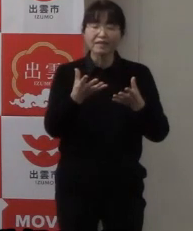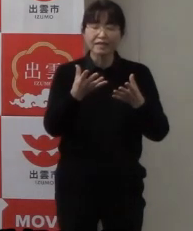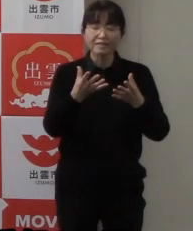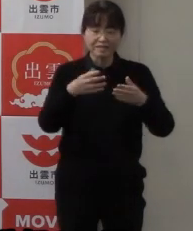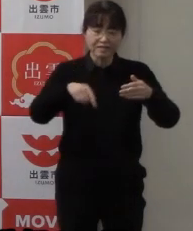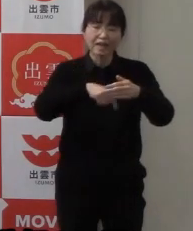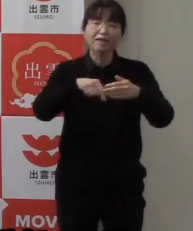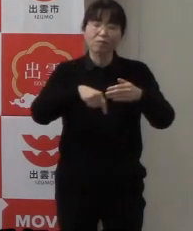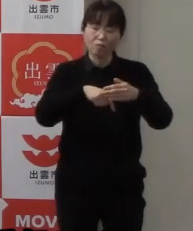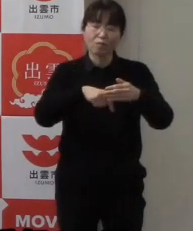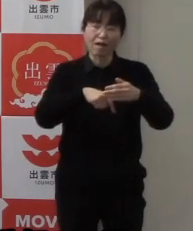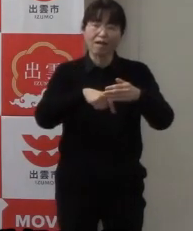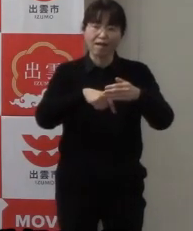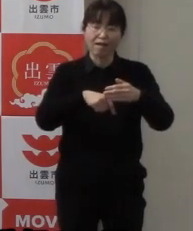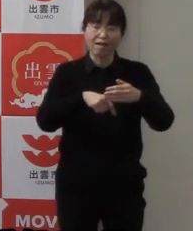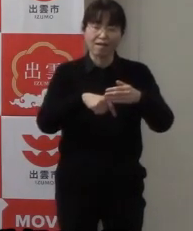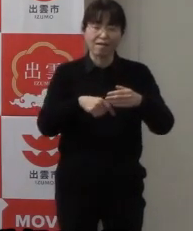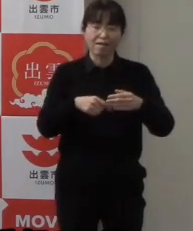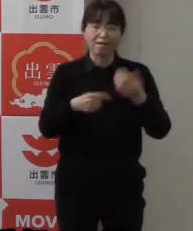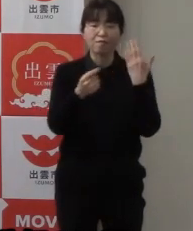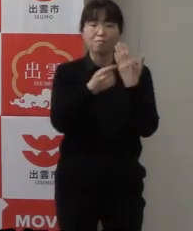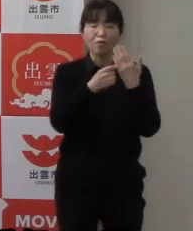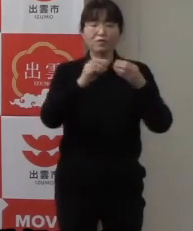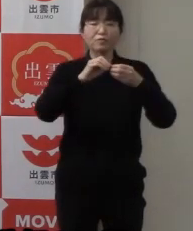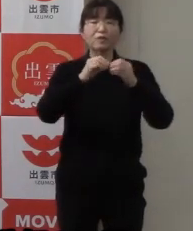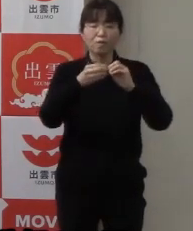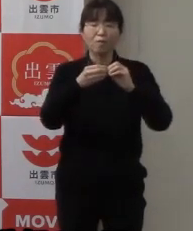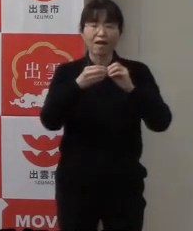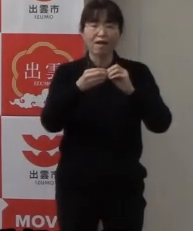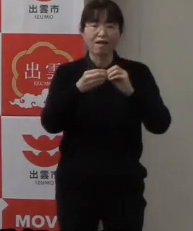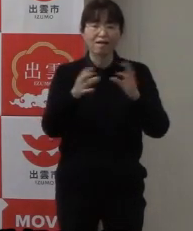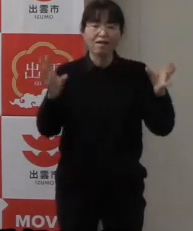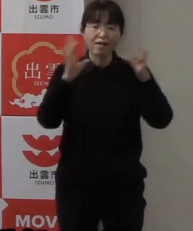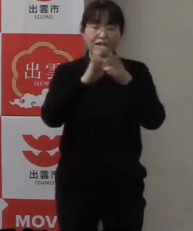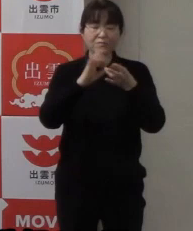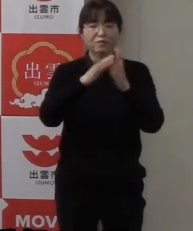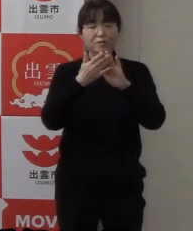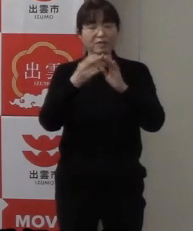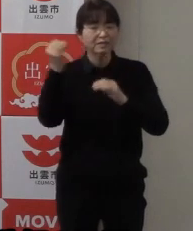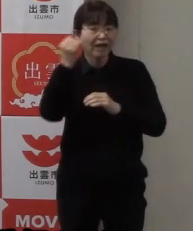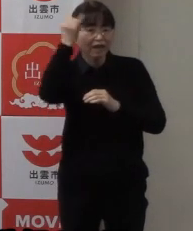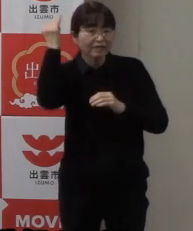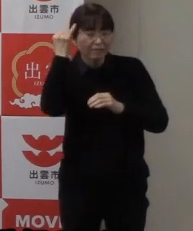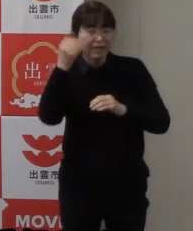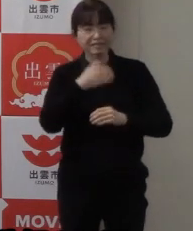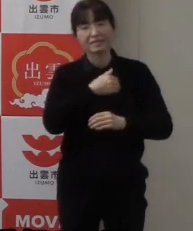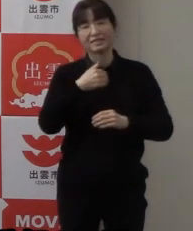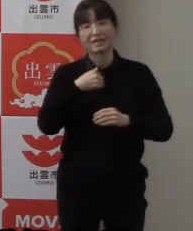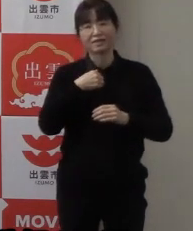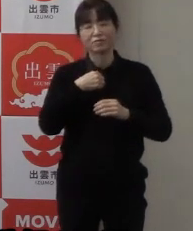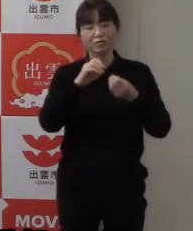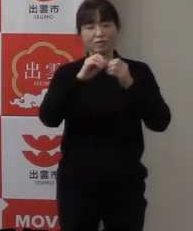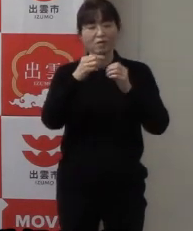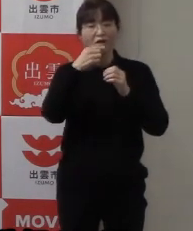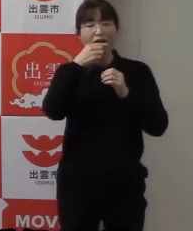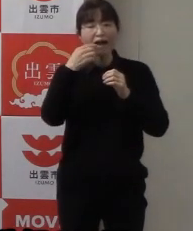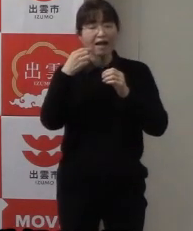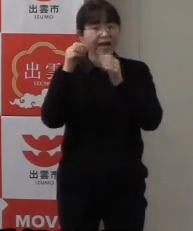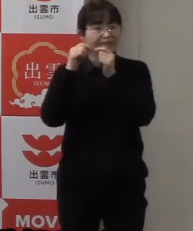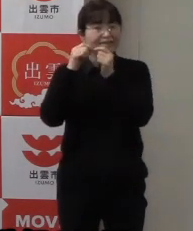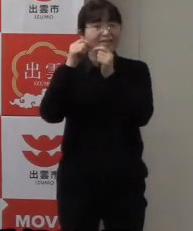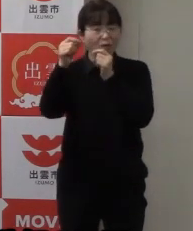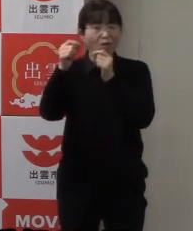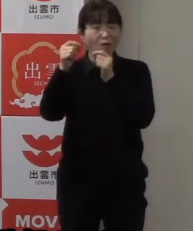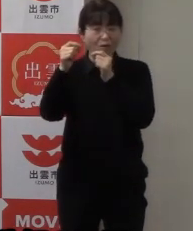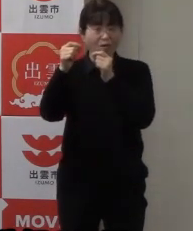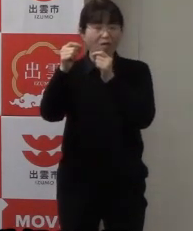ありますが、キーカラー、これが縁結びの街がイメージしやすいように赤い糸の、まあ、こういう赤